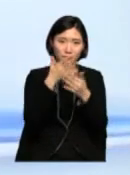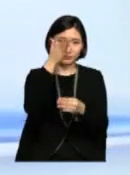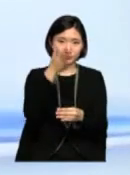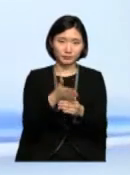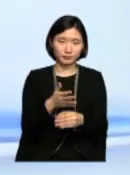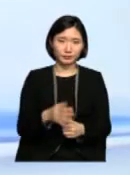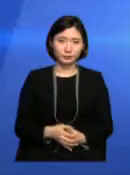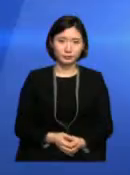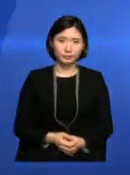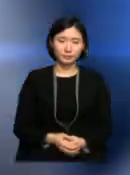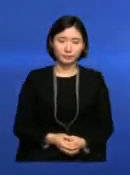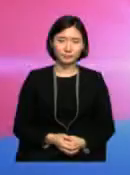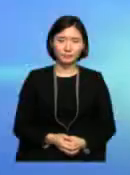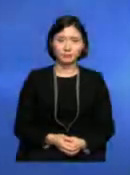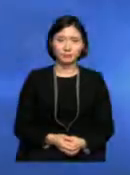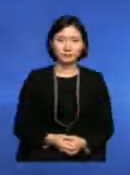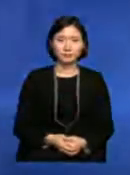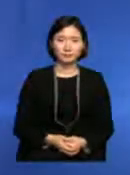김동은 기자입니다.